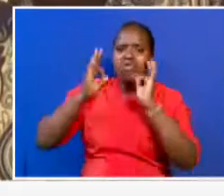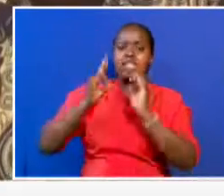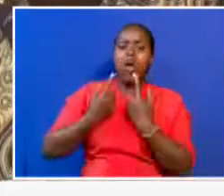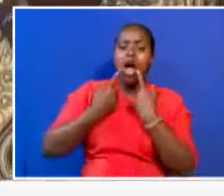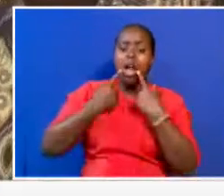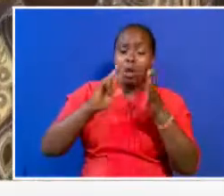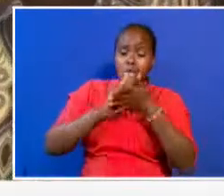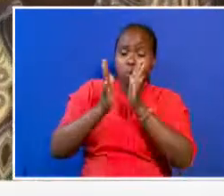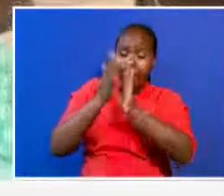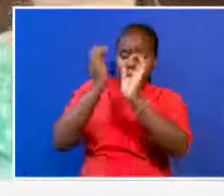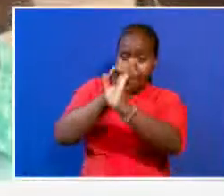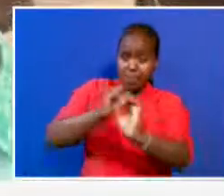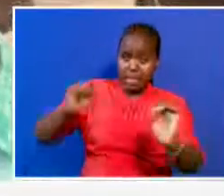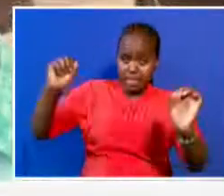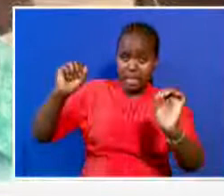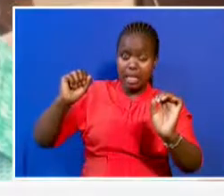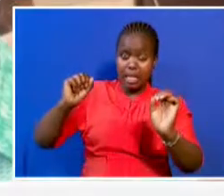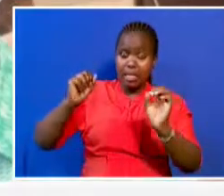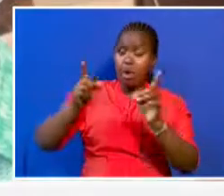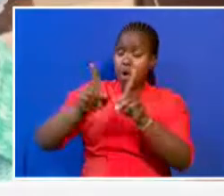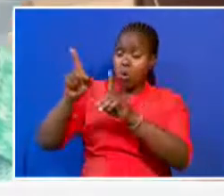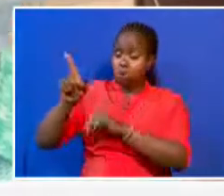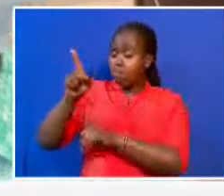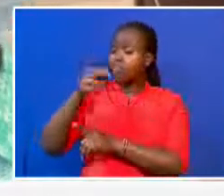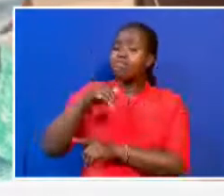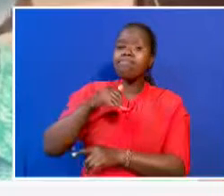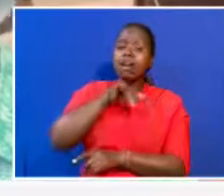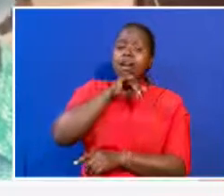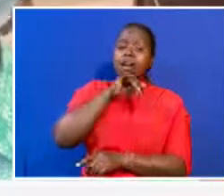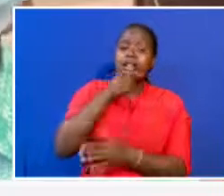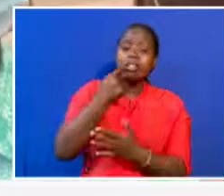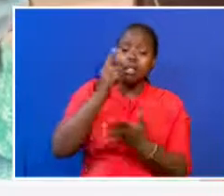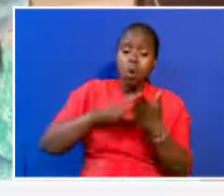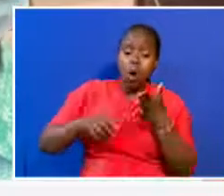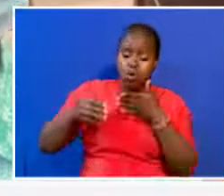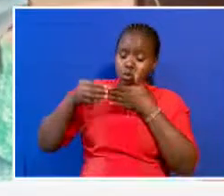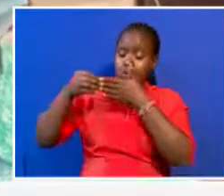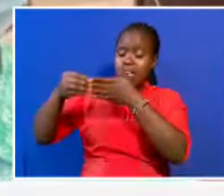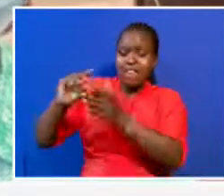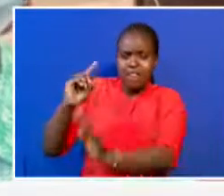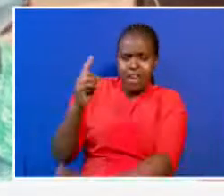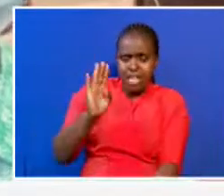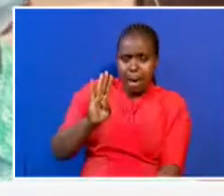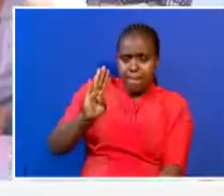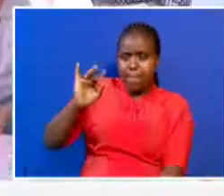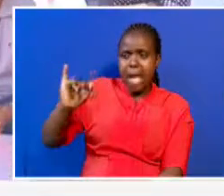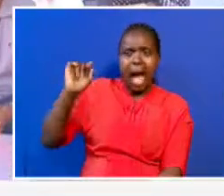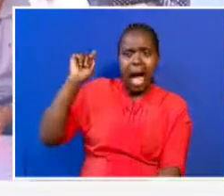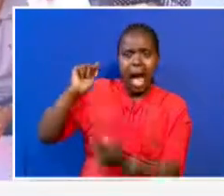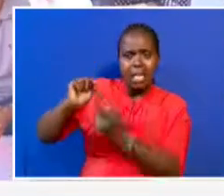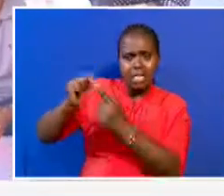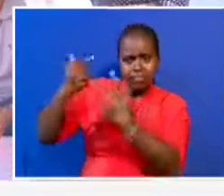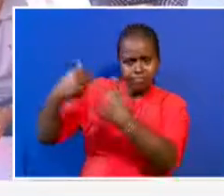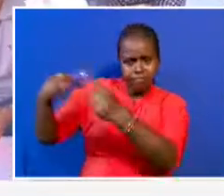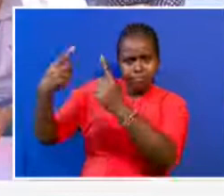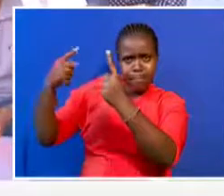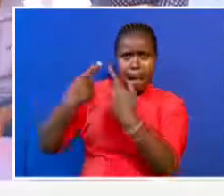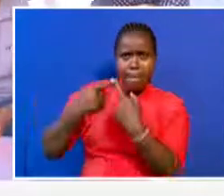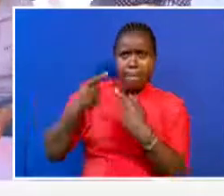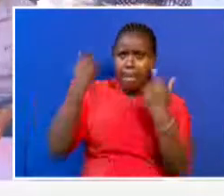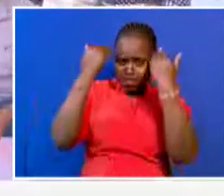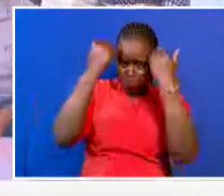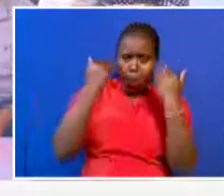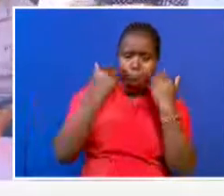ya kugombania urais. Alichozidisha Raila ni kauli yake ya kuiongoza meli ya BBI hadi bandarini licha mahakama